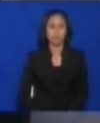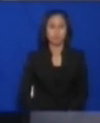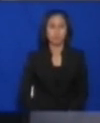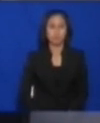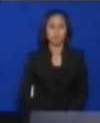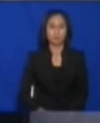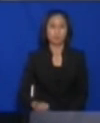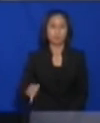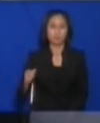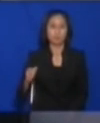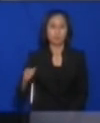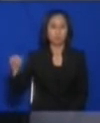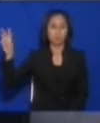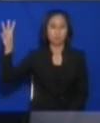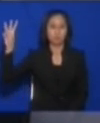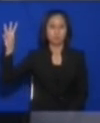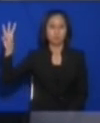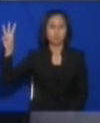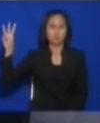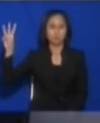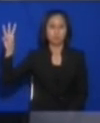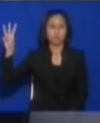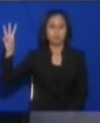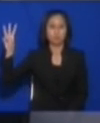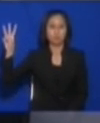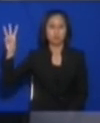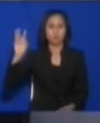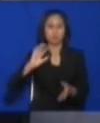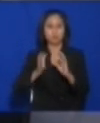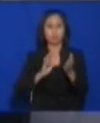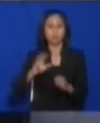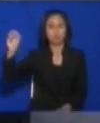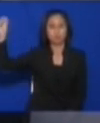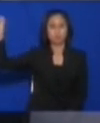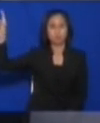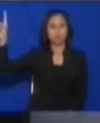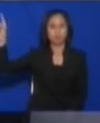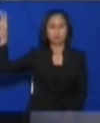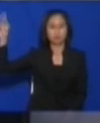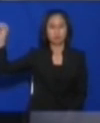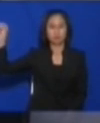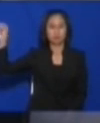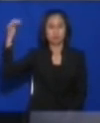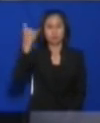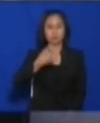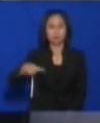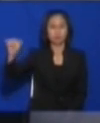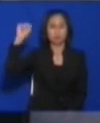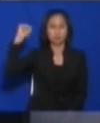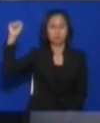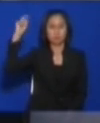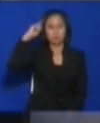melayani hai ketika membangun sumber daya manusia yang Sehat cerdas beriman